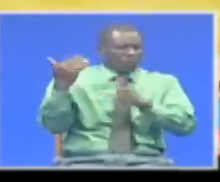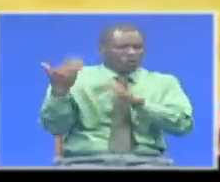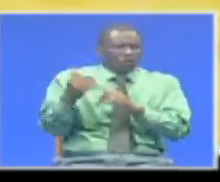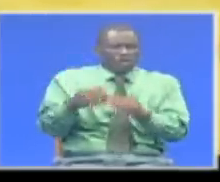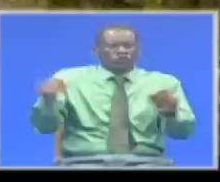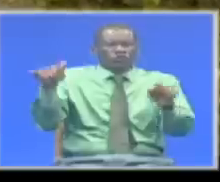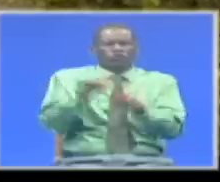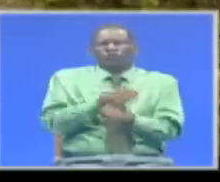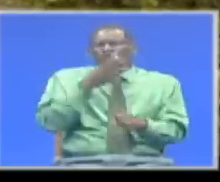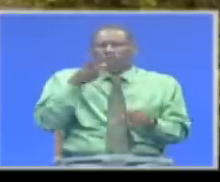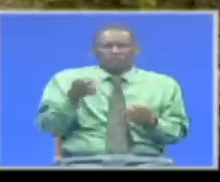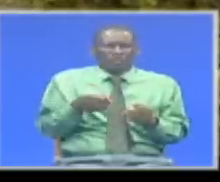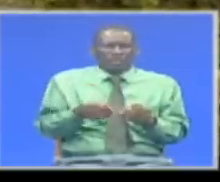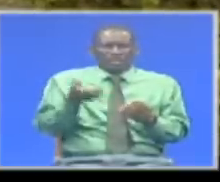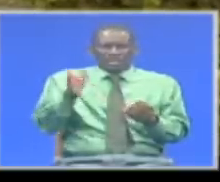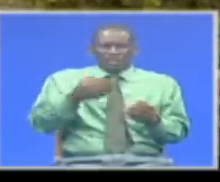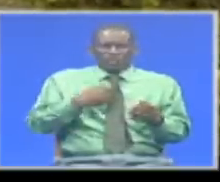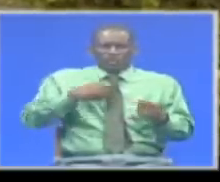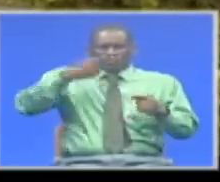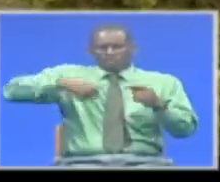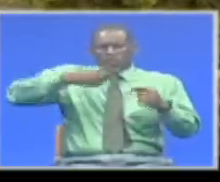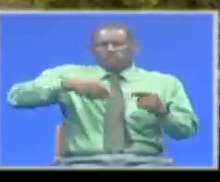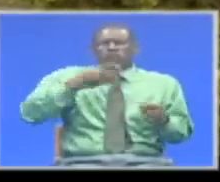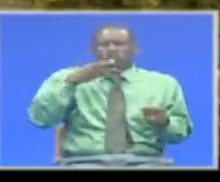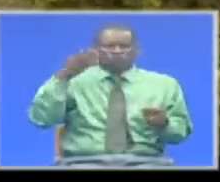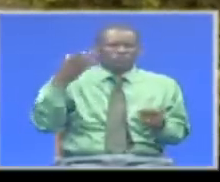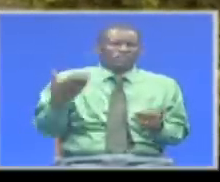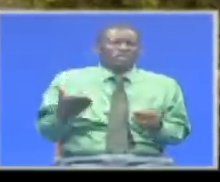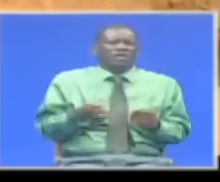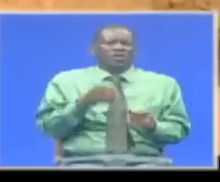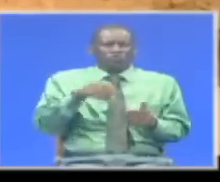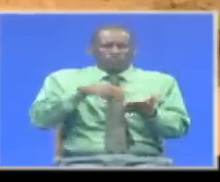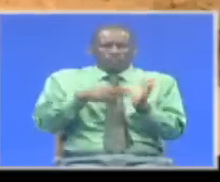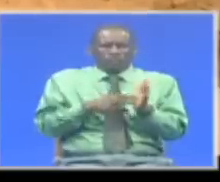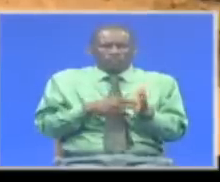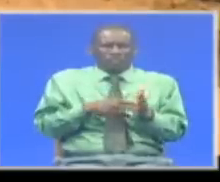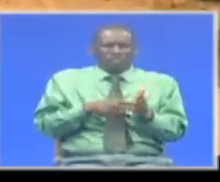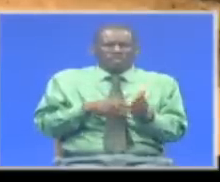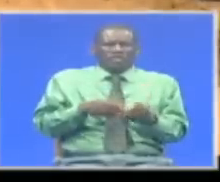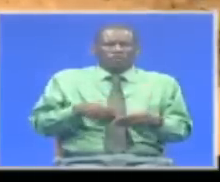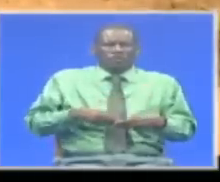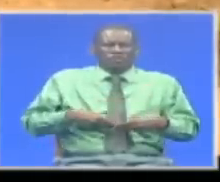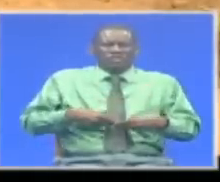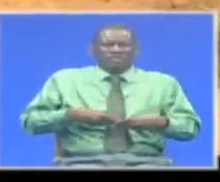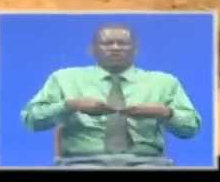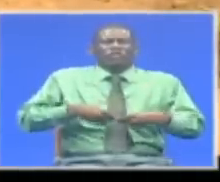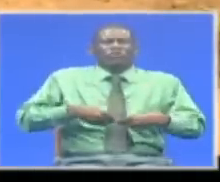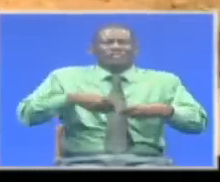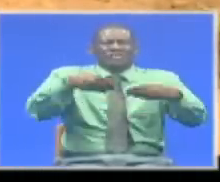ilikuwa na maji mingi. Hapo kulikuwa na mashini ya maji, which means ilikuwa ina supply maji hapa Kiptunga